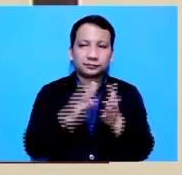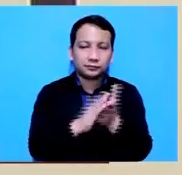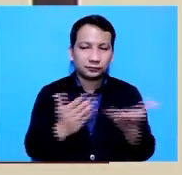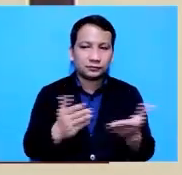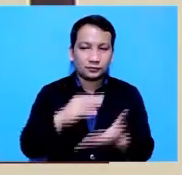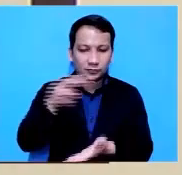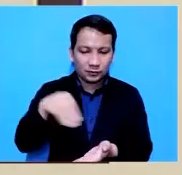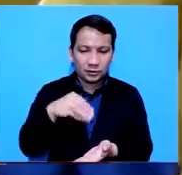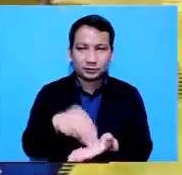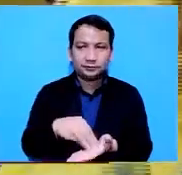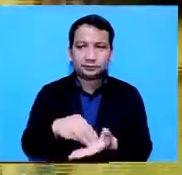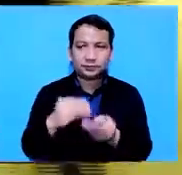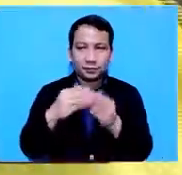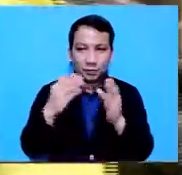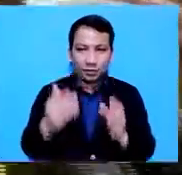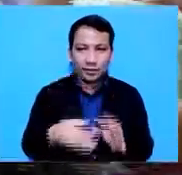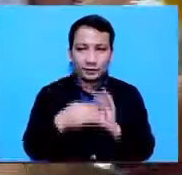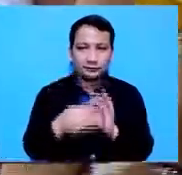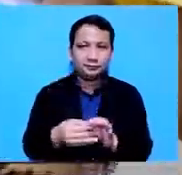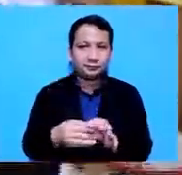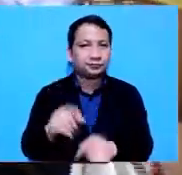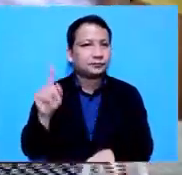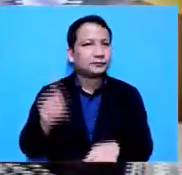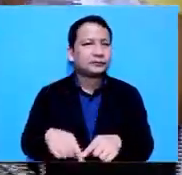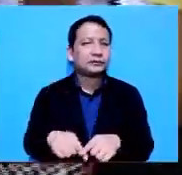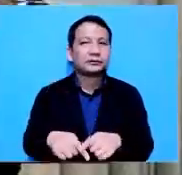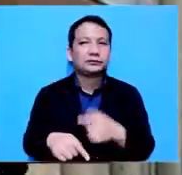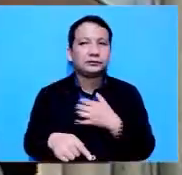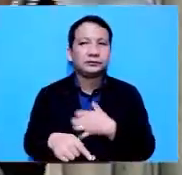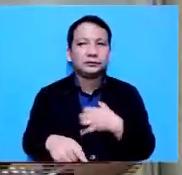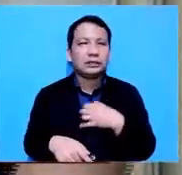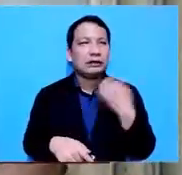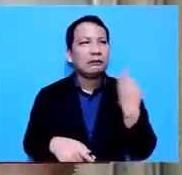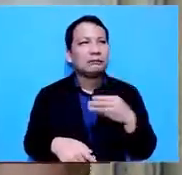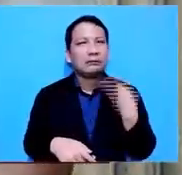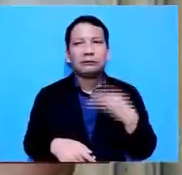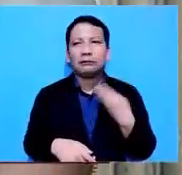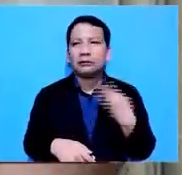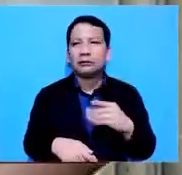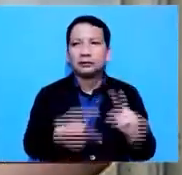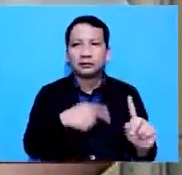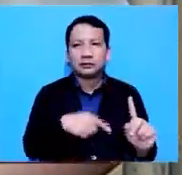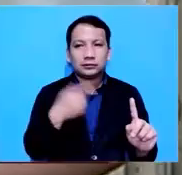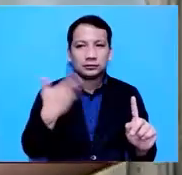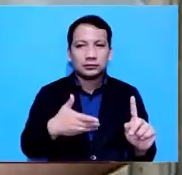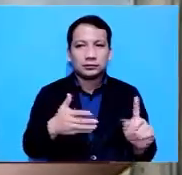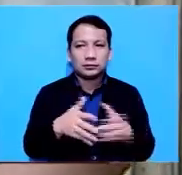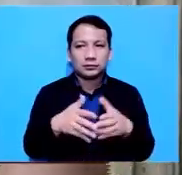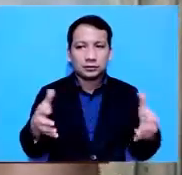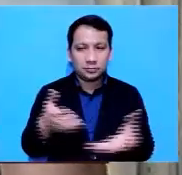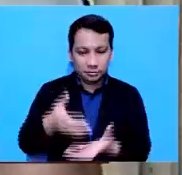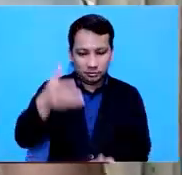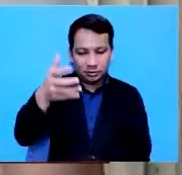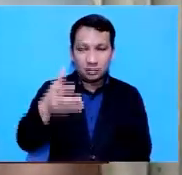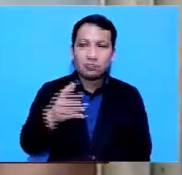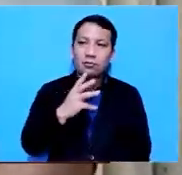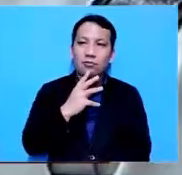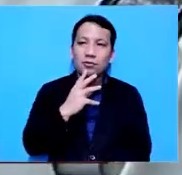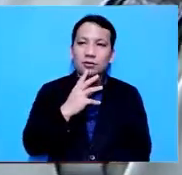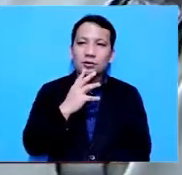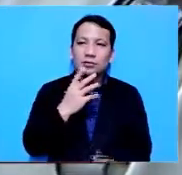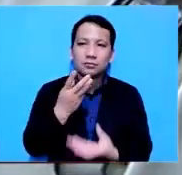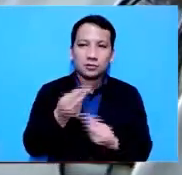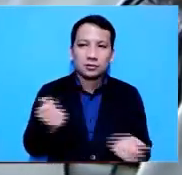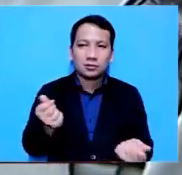may mga estudyante ring hindi maiwasang magpaypay. Si Teacher John, malaking tumbler na ang dala, pamatinuhaw.